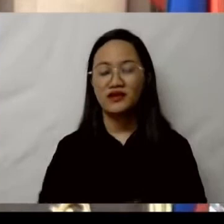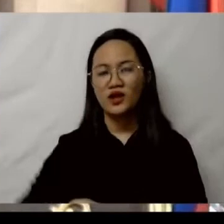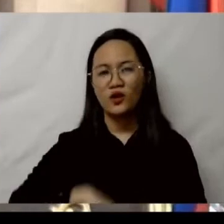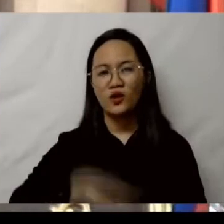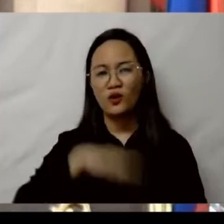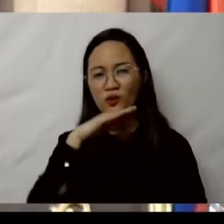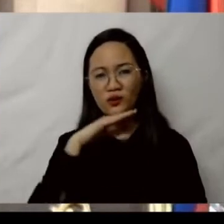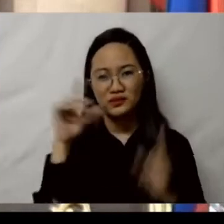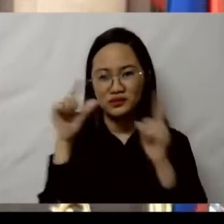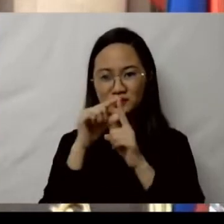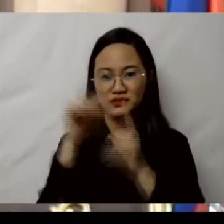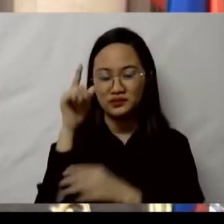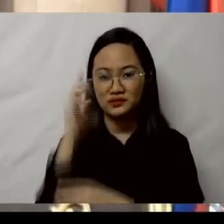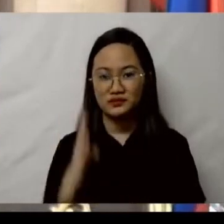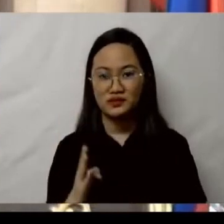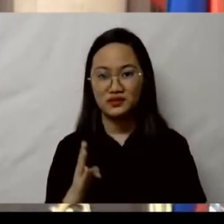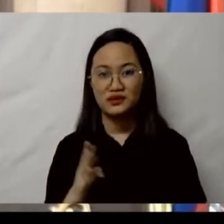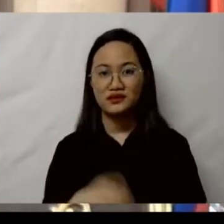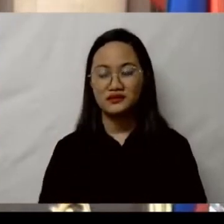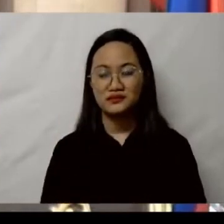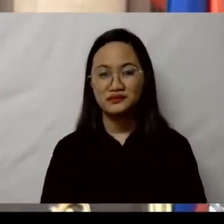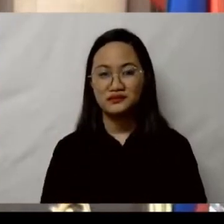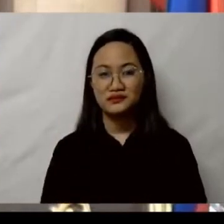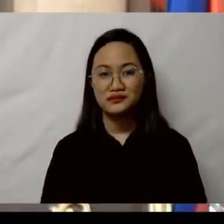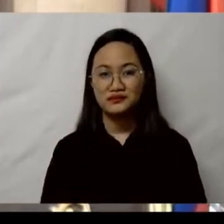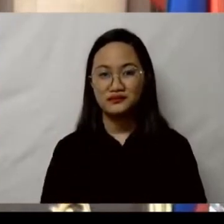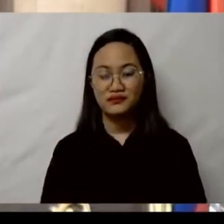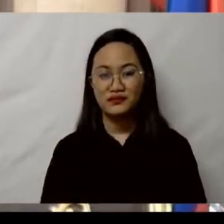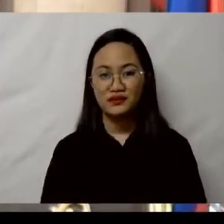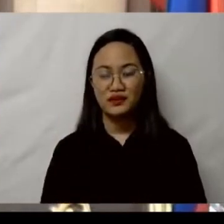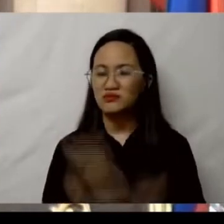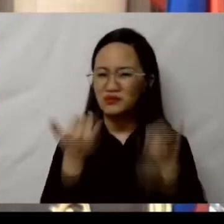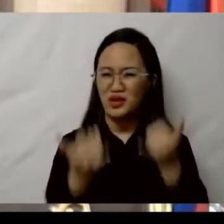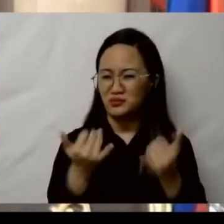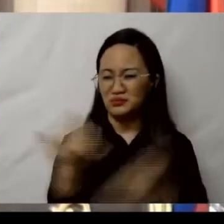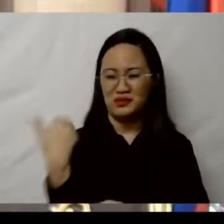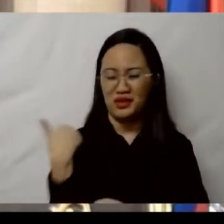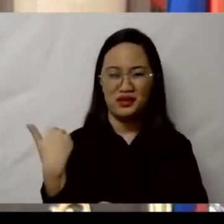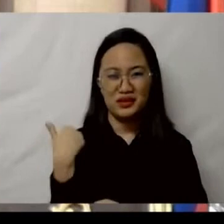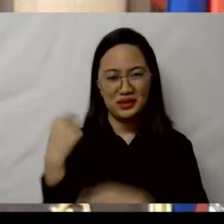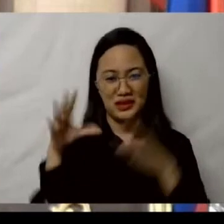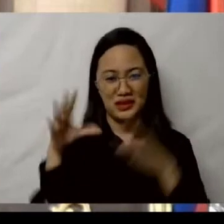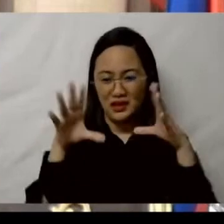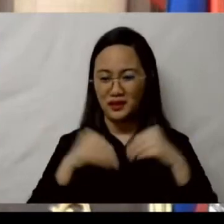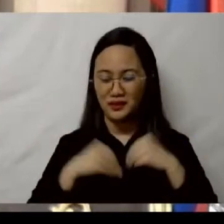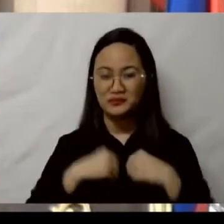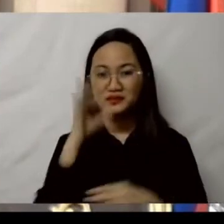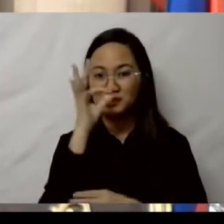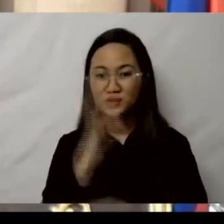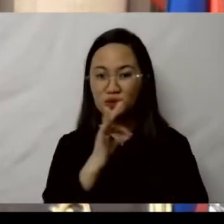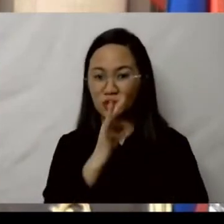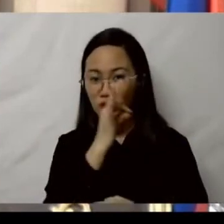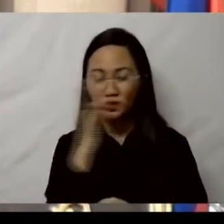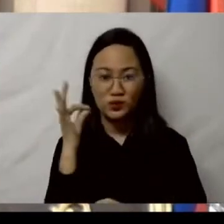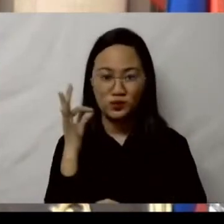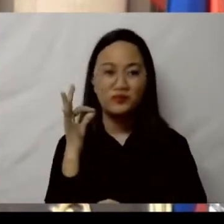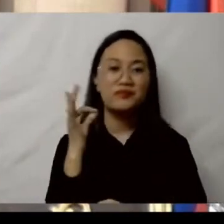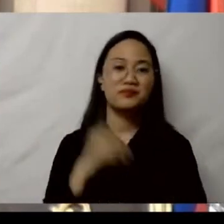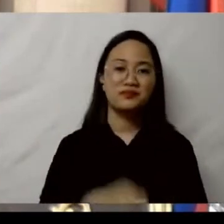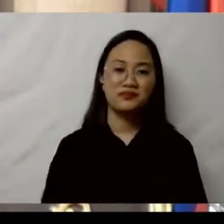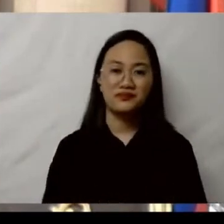Diyos. For the meantime, na hindi tayo nakakatanggap ng banal na dugo at laman